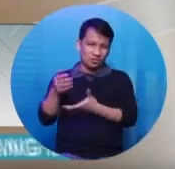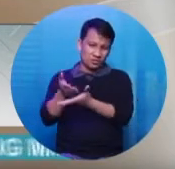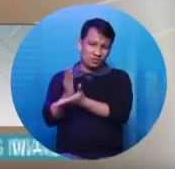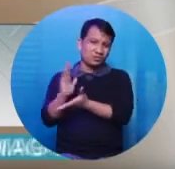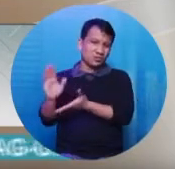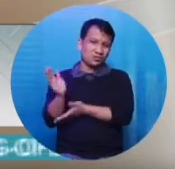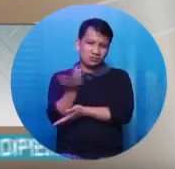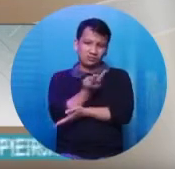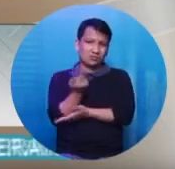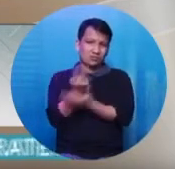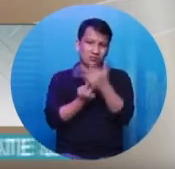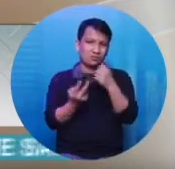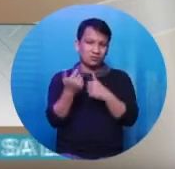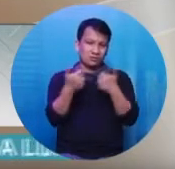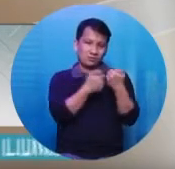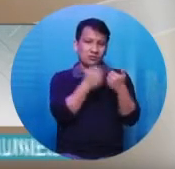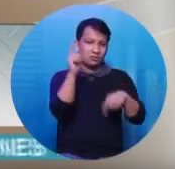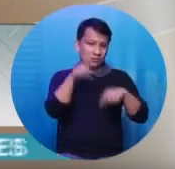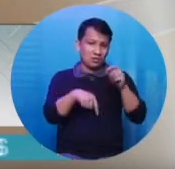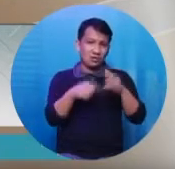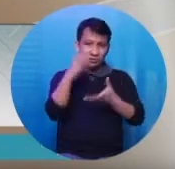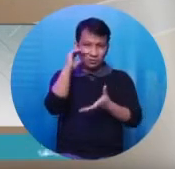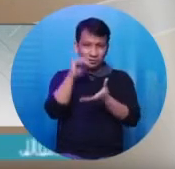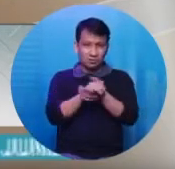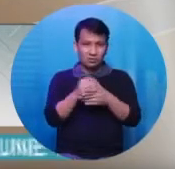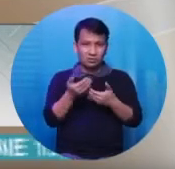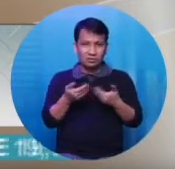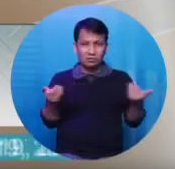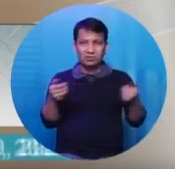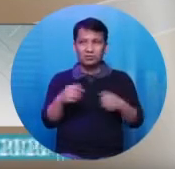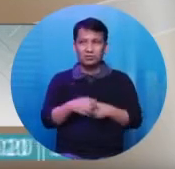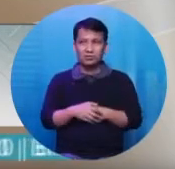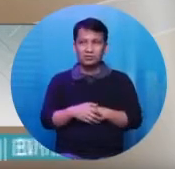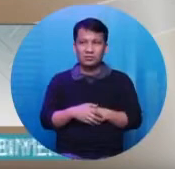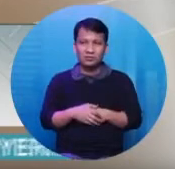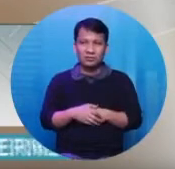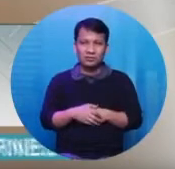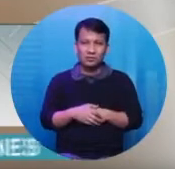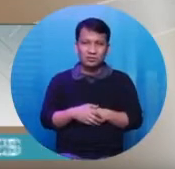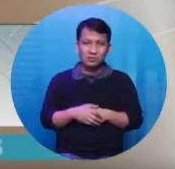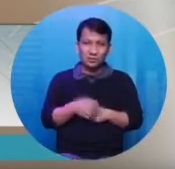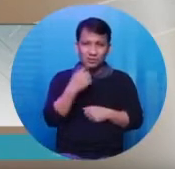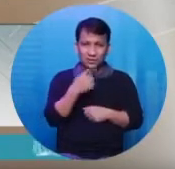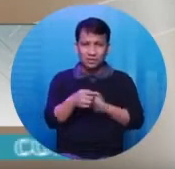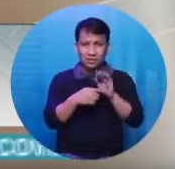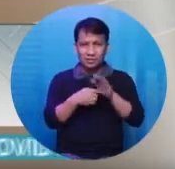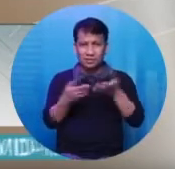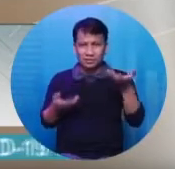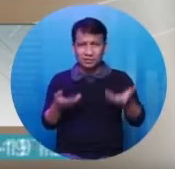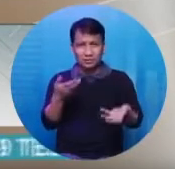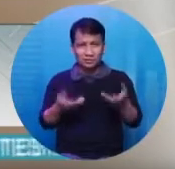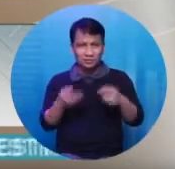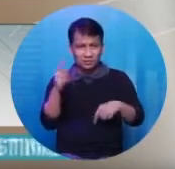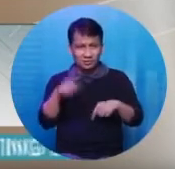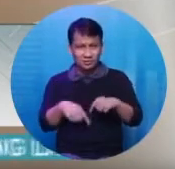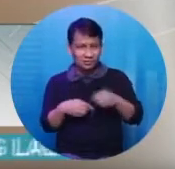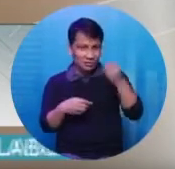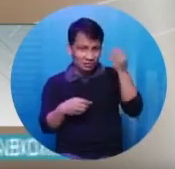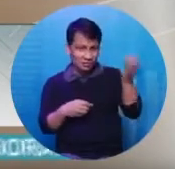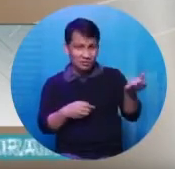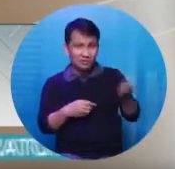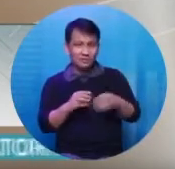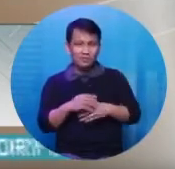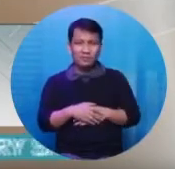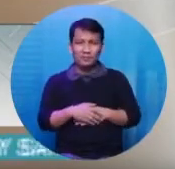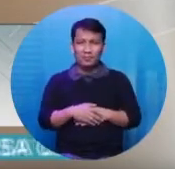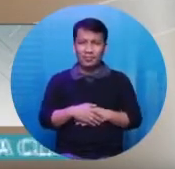na magkasintahan kayo, kahit na mag-asawa kayo, kung ayaw mong sumabay maligo sa iyong mister o sa iyong boyfriend, living partner, karapatan niyo po yun. Pag pinilit ka, edi